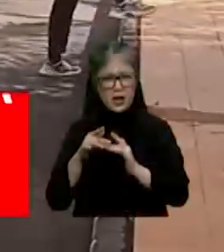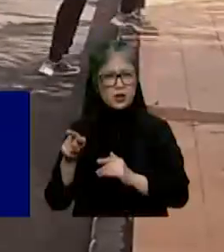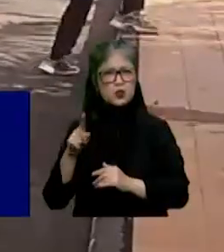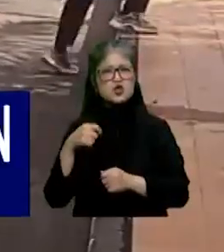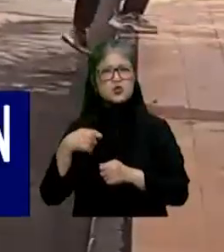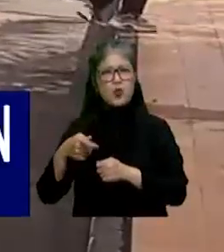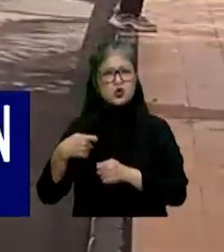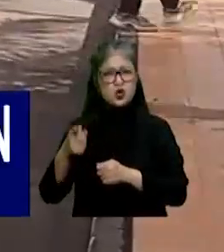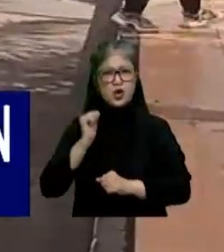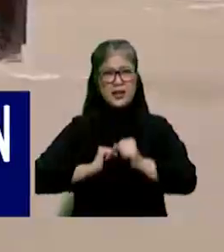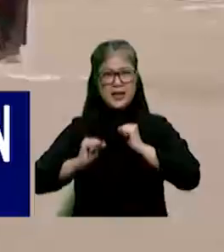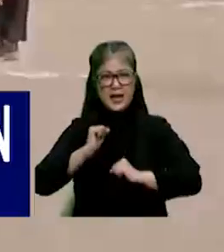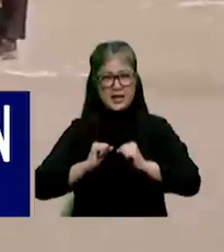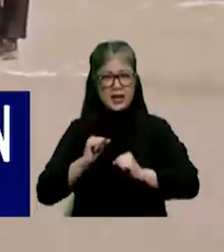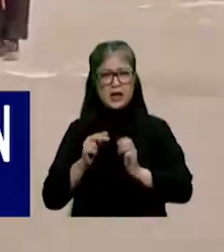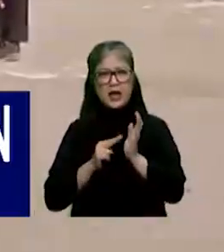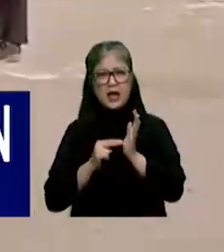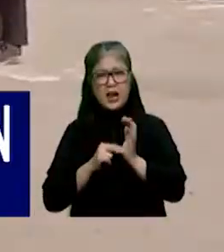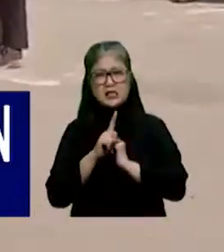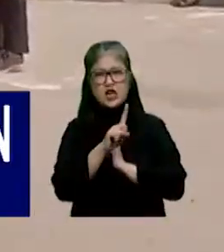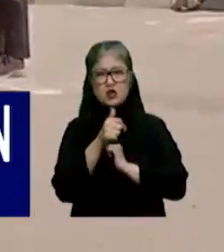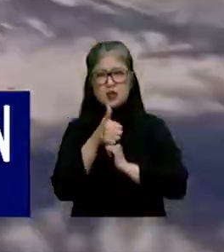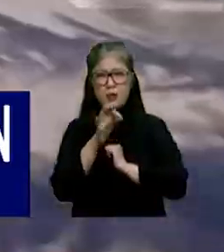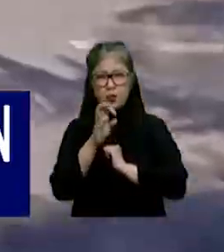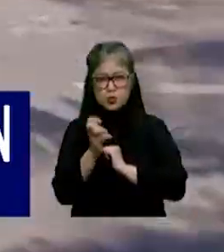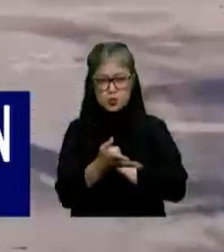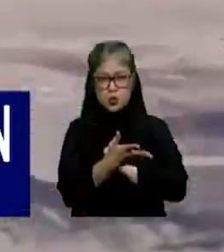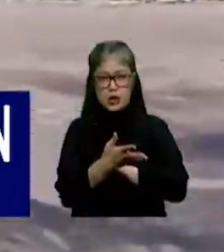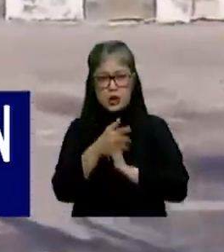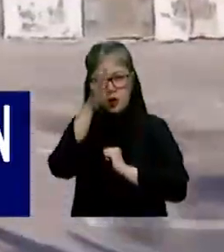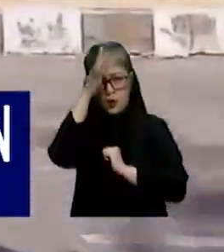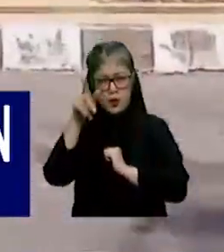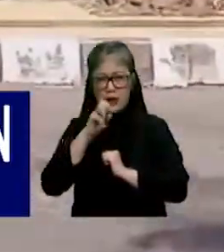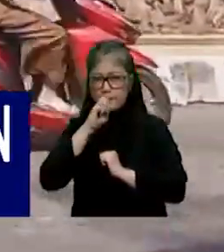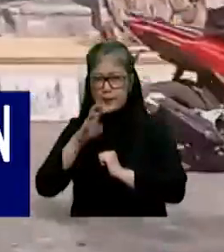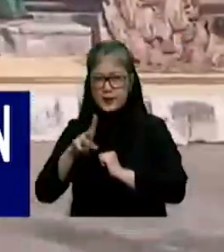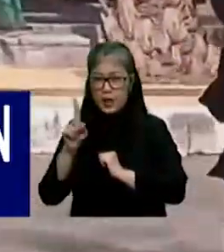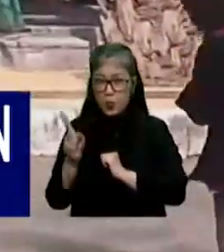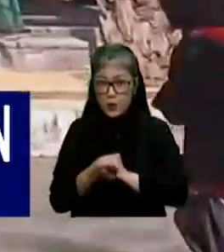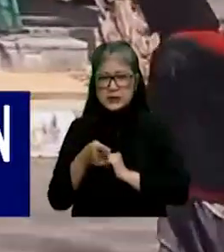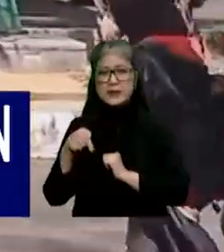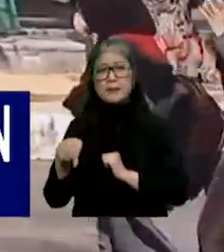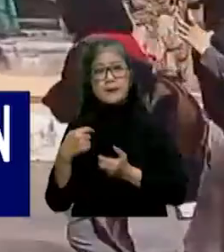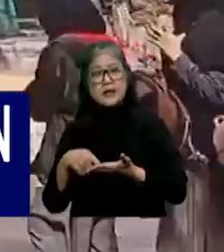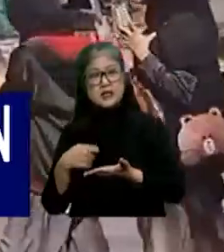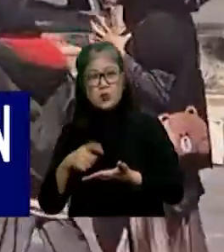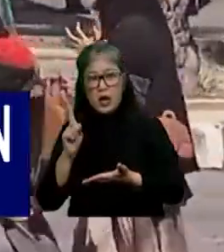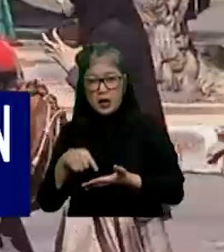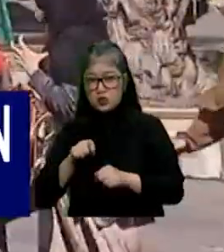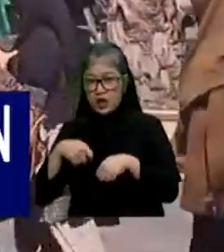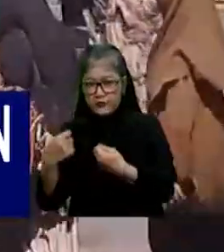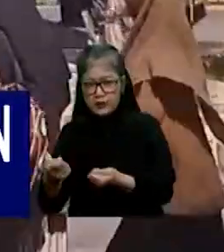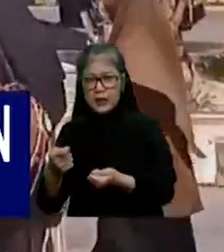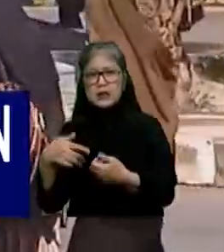dengan nilai sponsor sekitar 160 juta pihak demo membantah mewajibkan mahasiswa baru mendaftar aplikasi